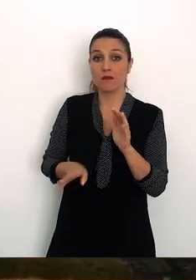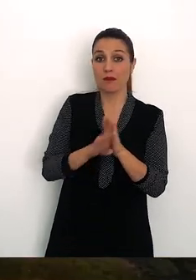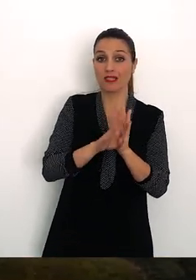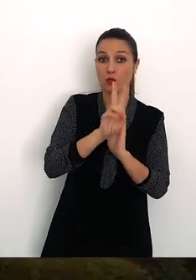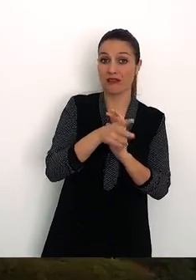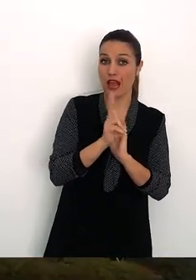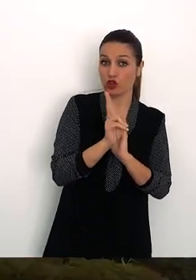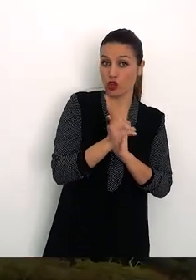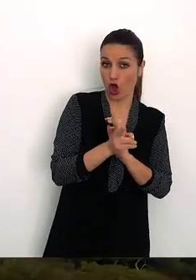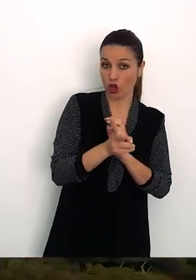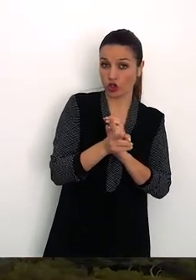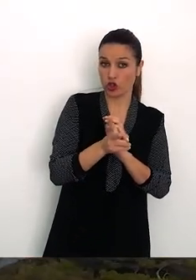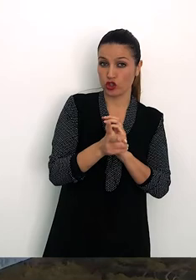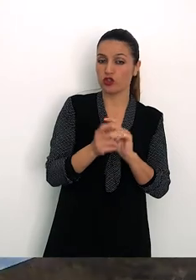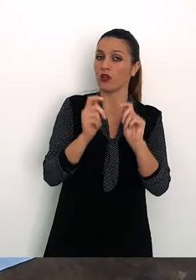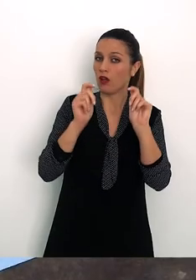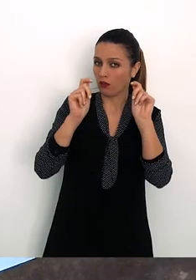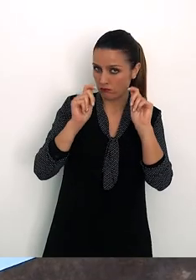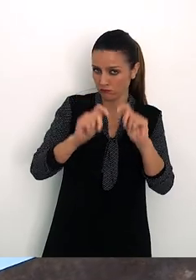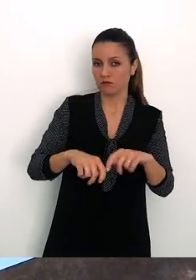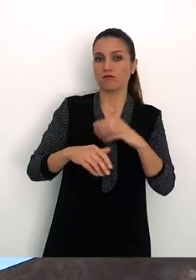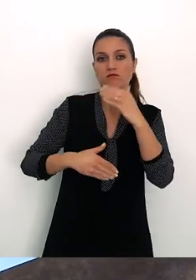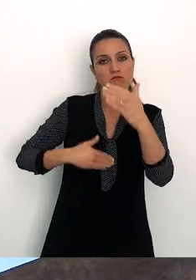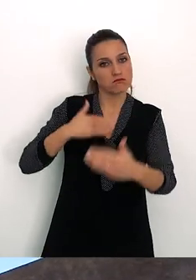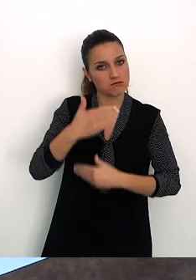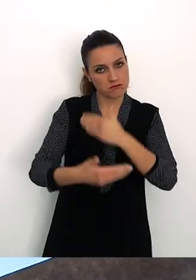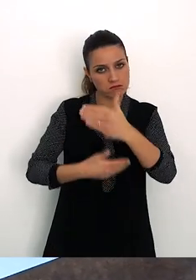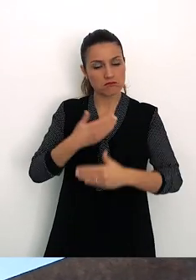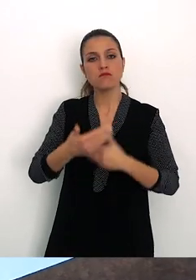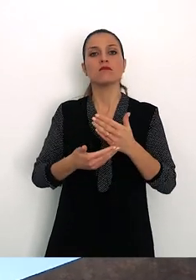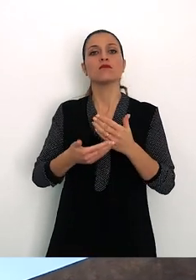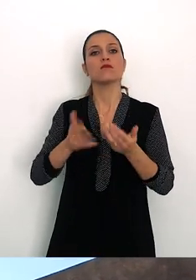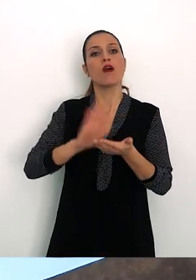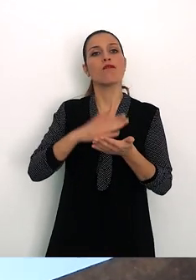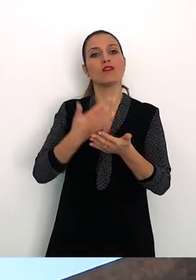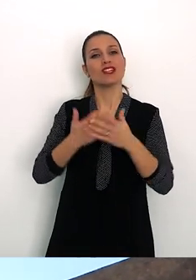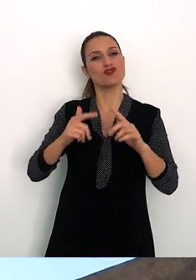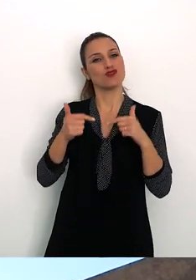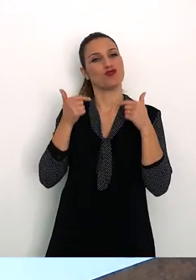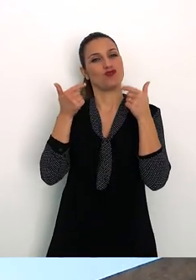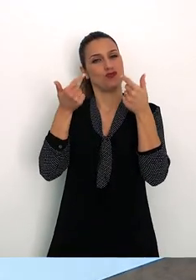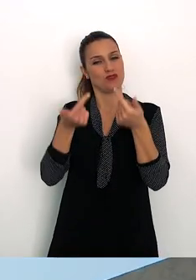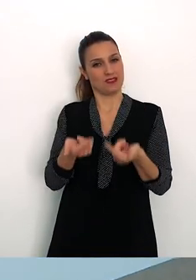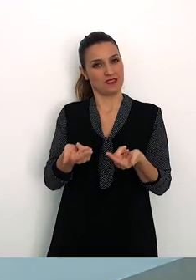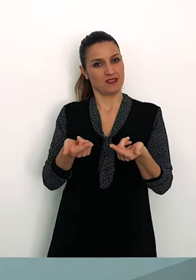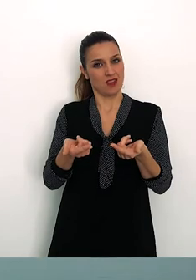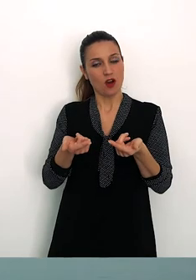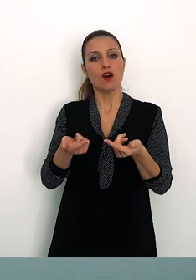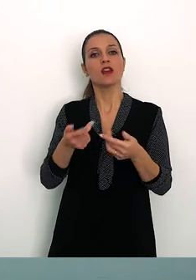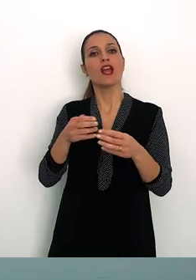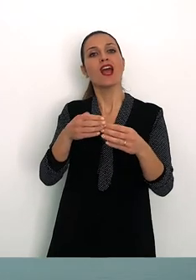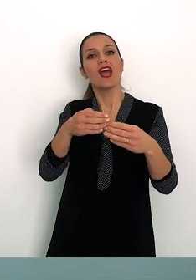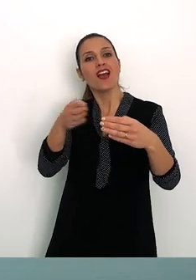A partire dal 2012 è stato avviato un processo di rigenerazione urbana e territoriale nell'area adiacente alla torre